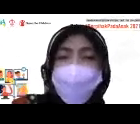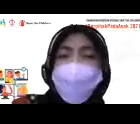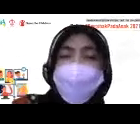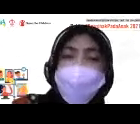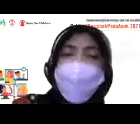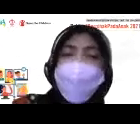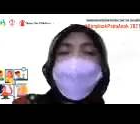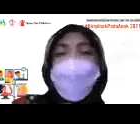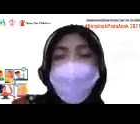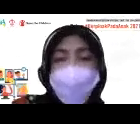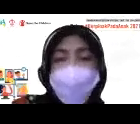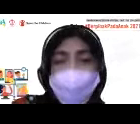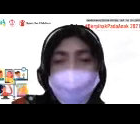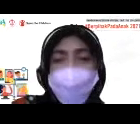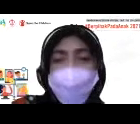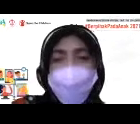MTBS dengan